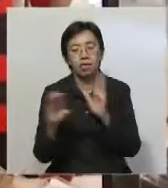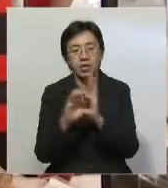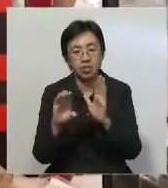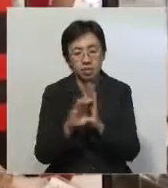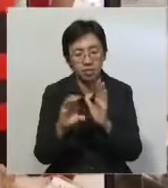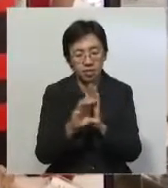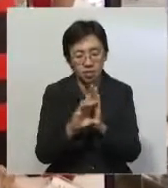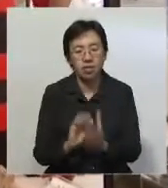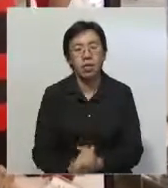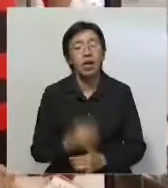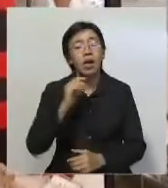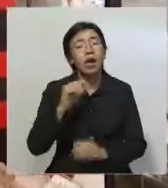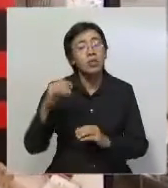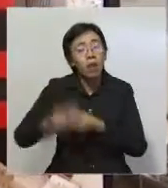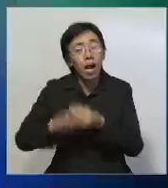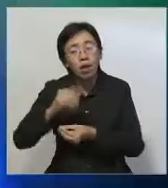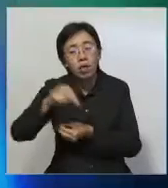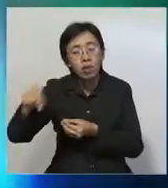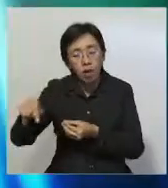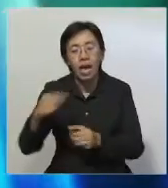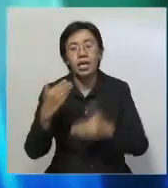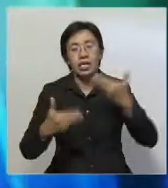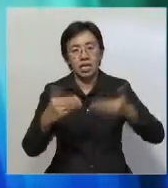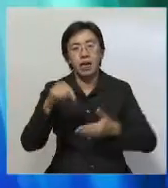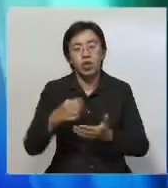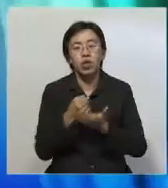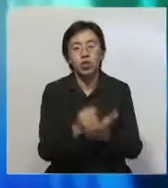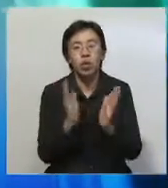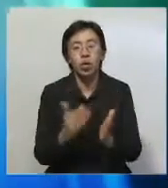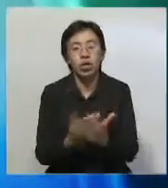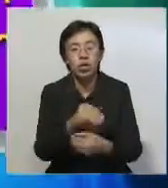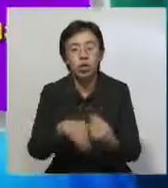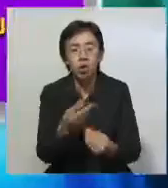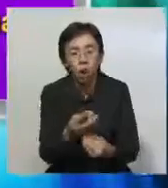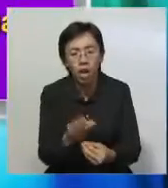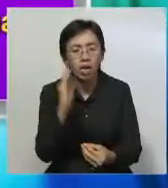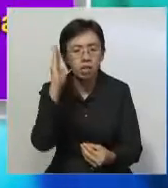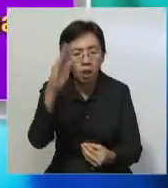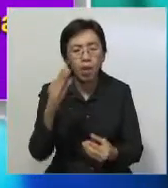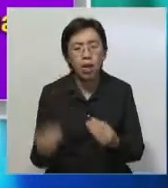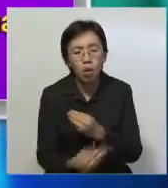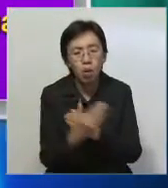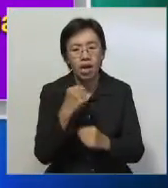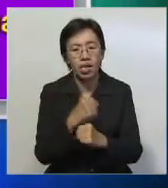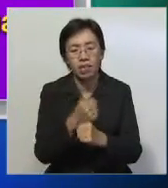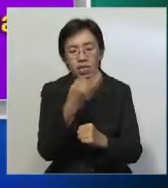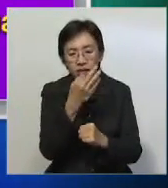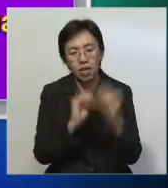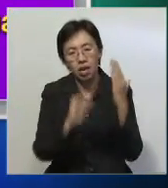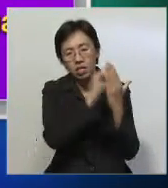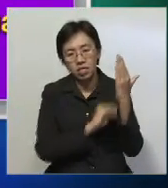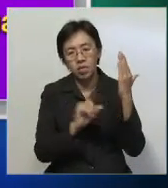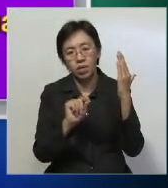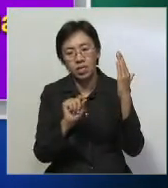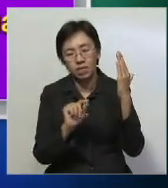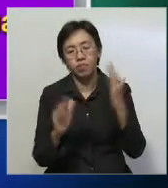ซูเปอร์เซ็นเตอร์ทั้งหมดเนี่ยจะเกิดขึ้นในงานมหกรรมช่วยผู้มีรายได้น้อยให้มีงานทำที่จะจัดขึ้นใน20จังหวัดทั่ว